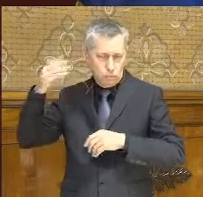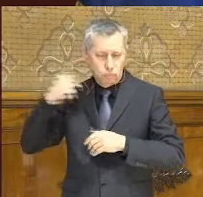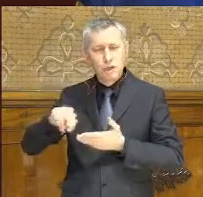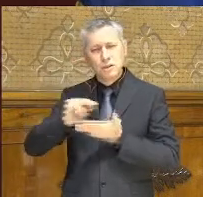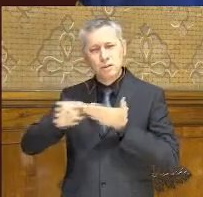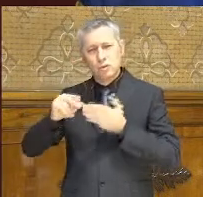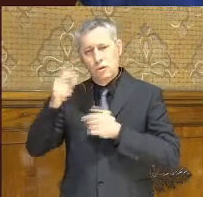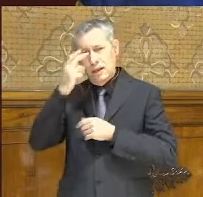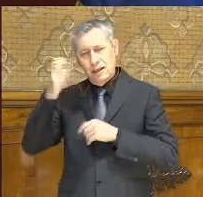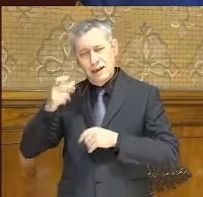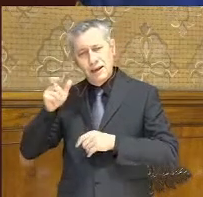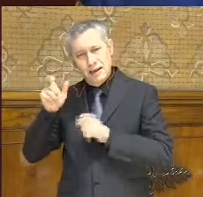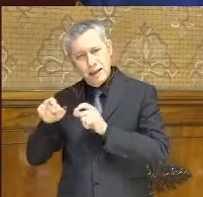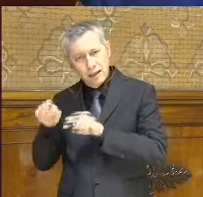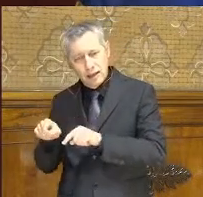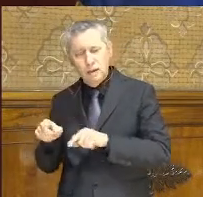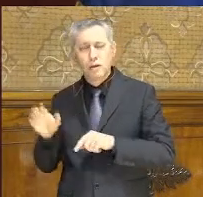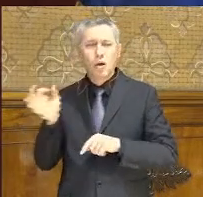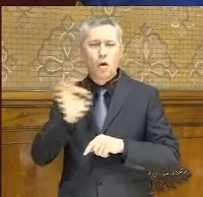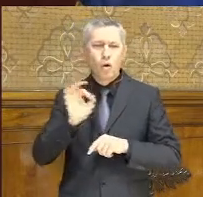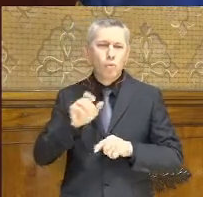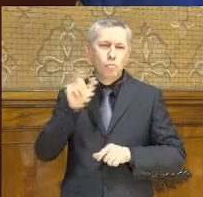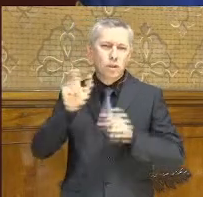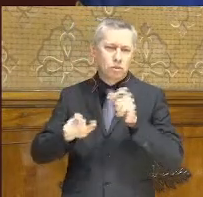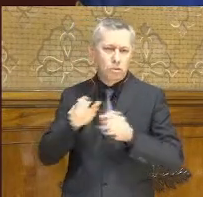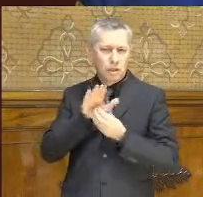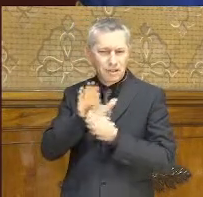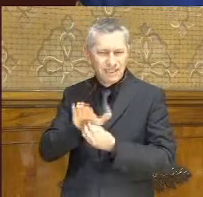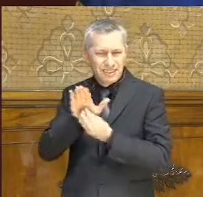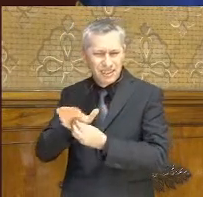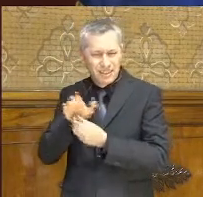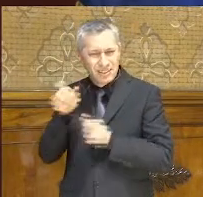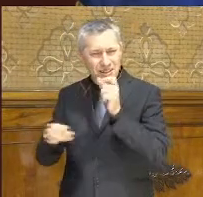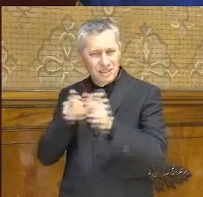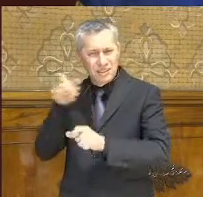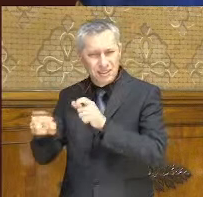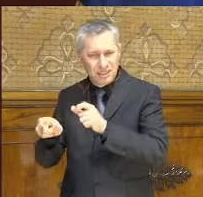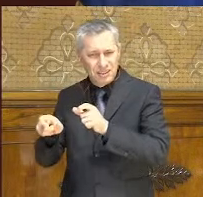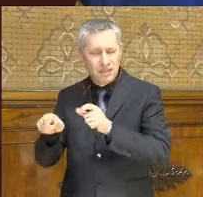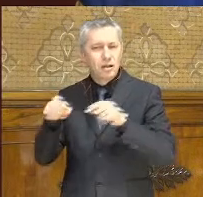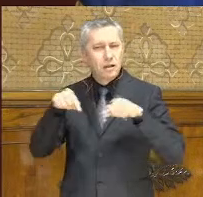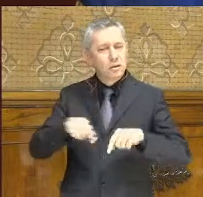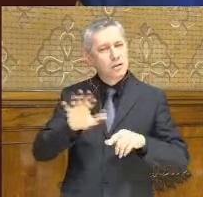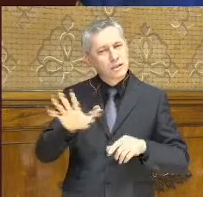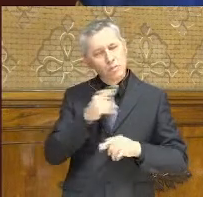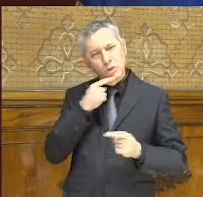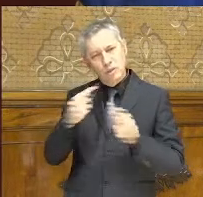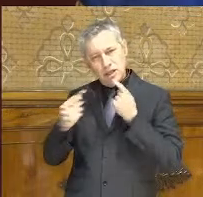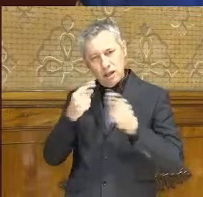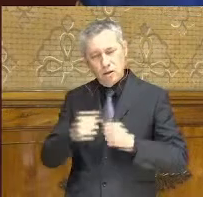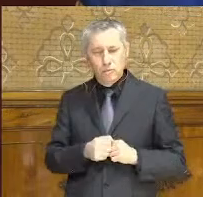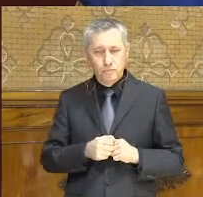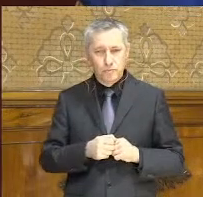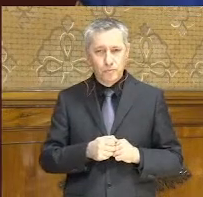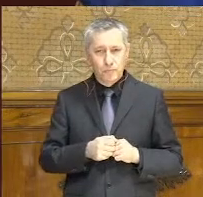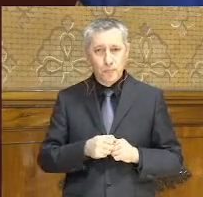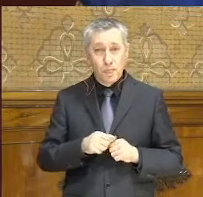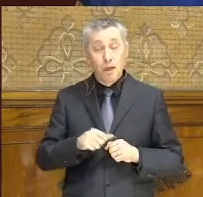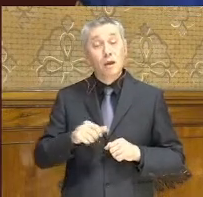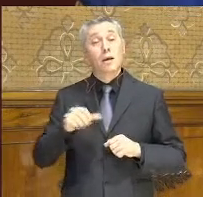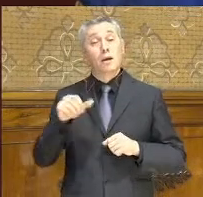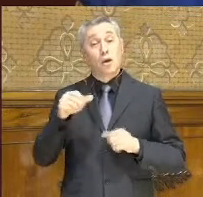conflitti e di traumi razziali, per affrontare alcune domande. La prima l'ha citata la collega Silvia